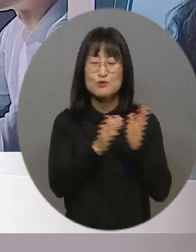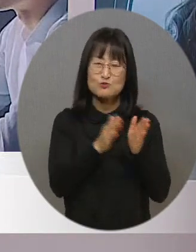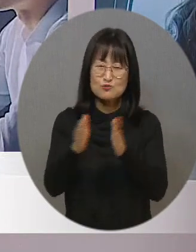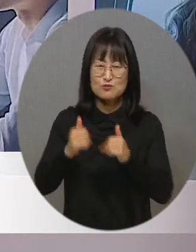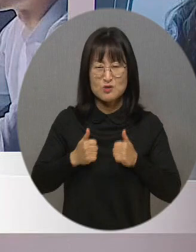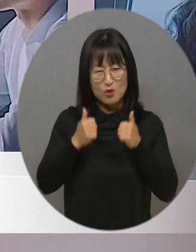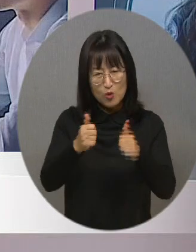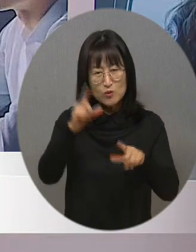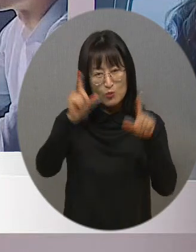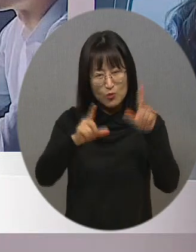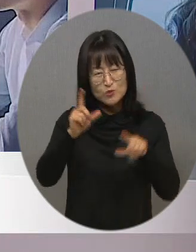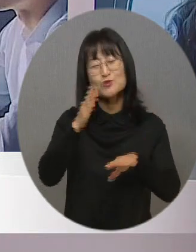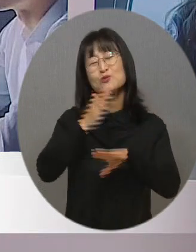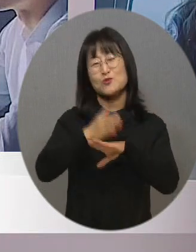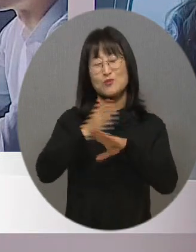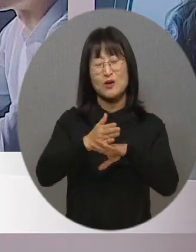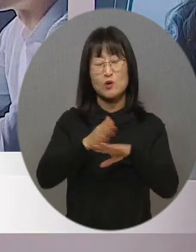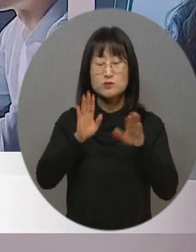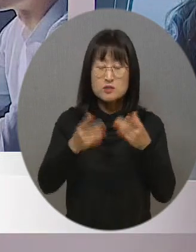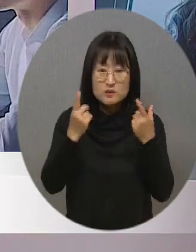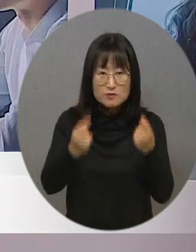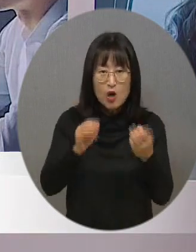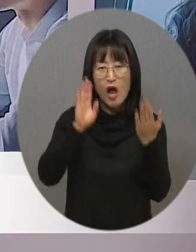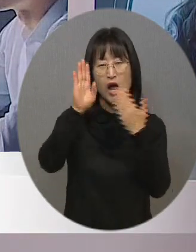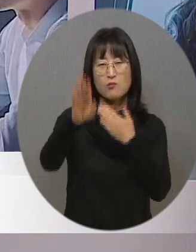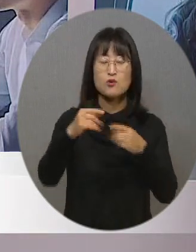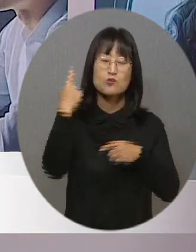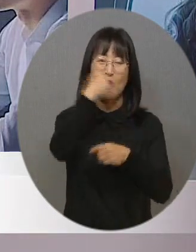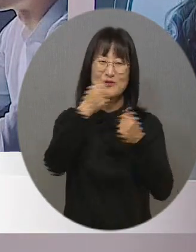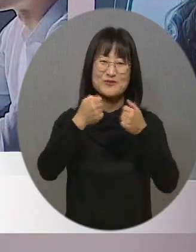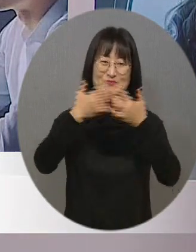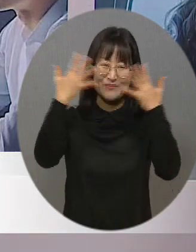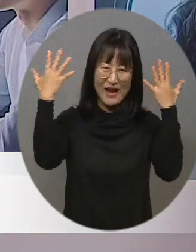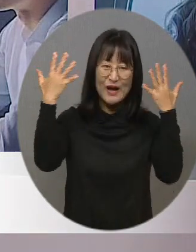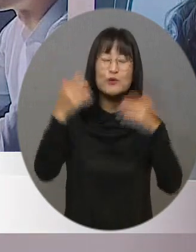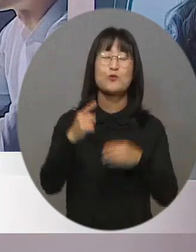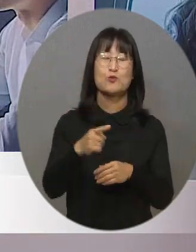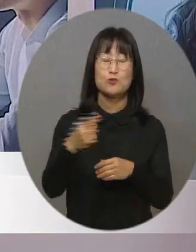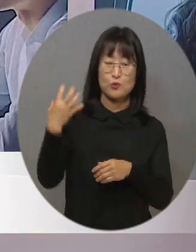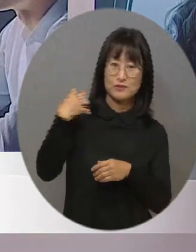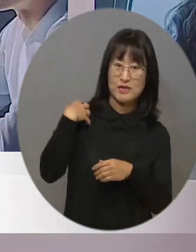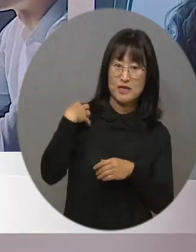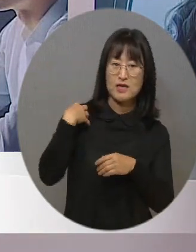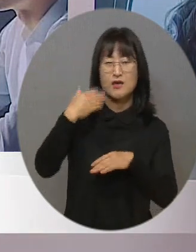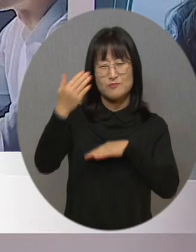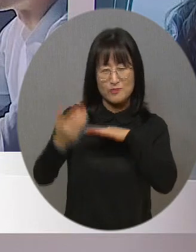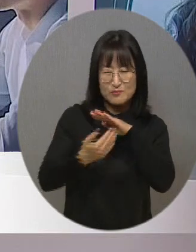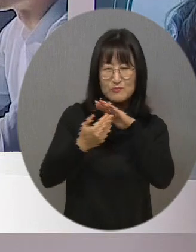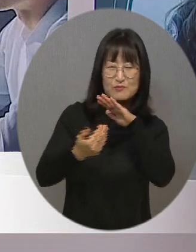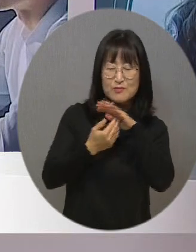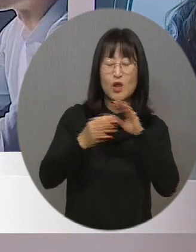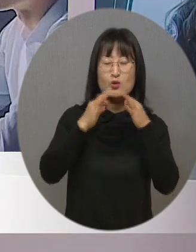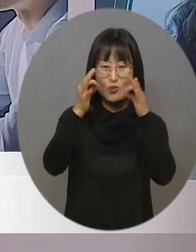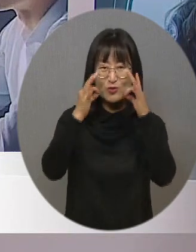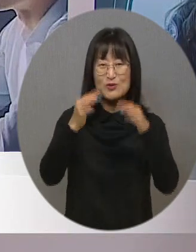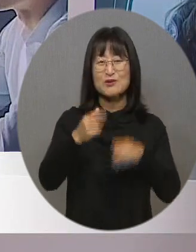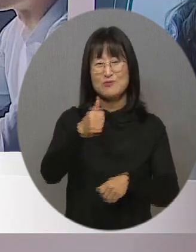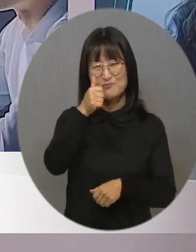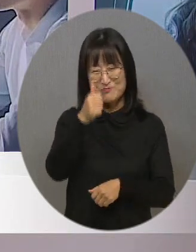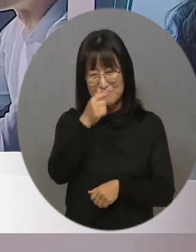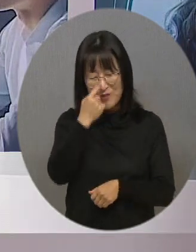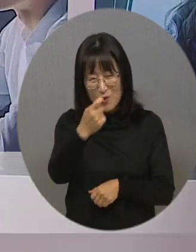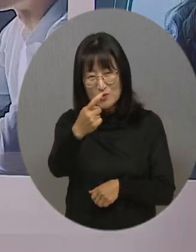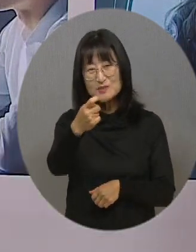고마웠어서 지금처럼 앞으로도 이렇게 밝고 그리고 주어진 일에 최선을 다하는 멋진 청년들이 되기를